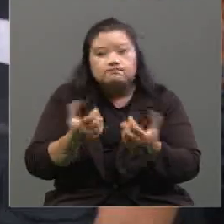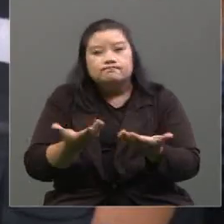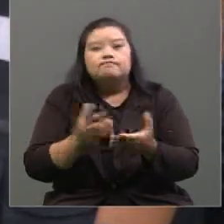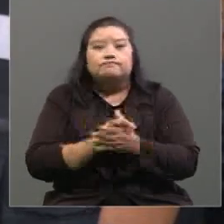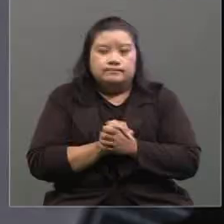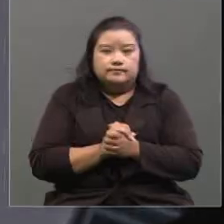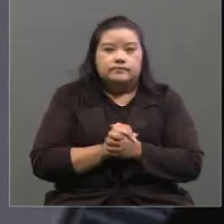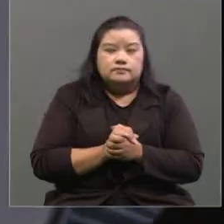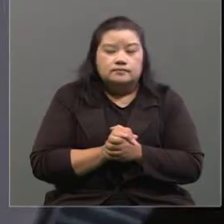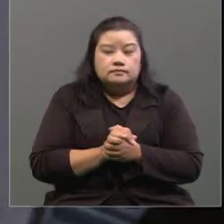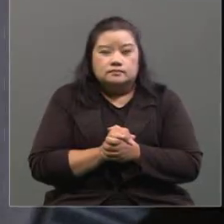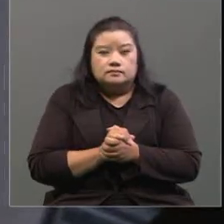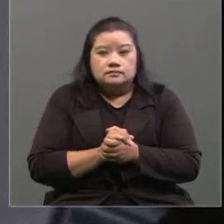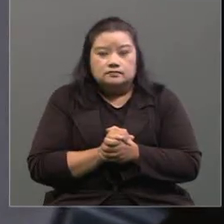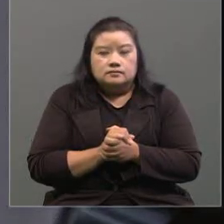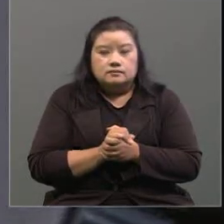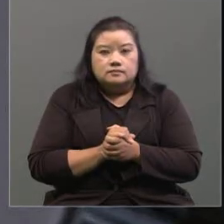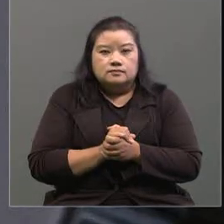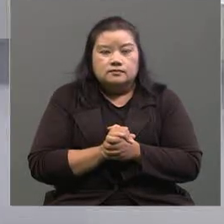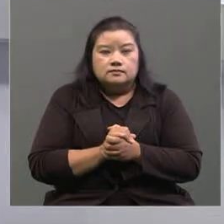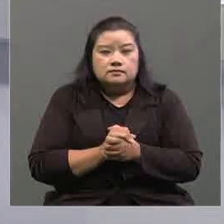ก่อนค่ะอ่ะ